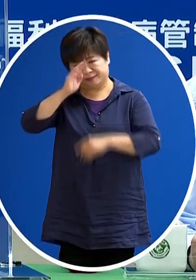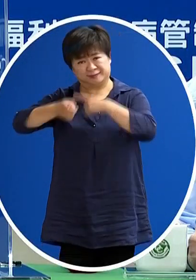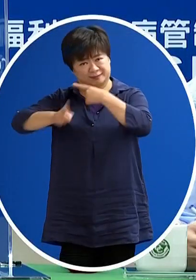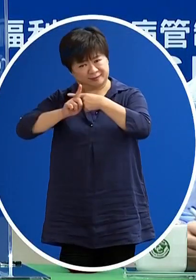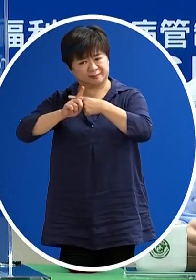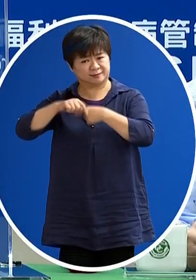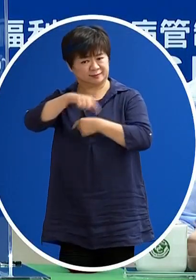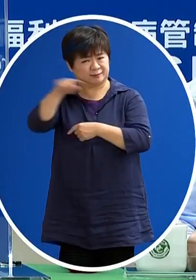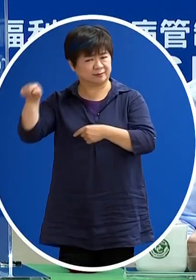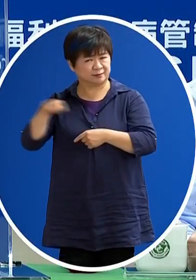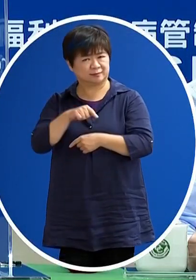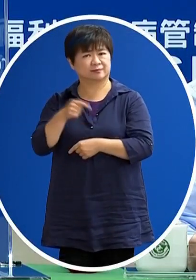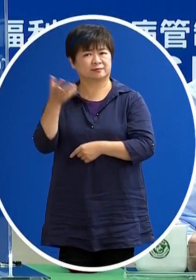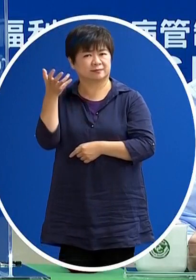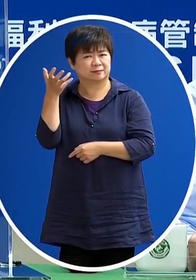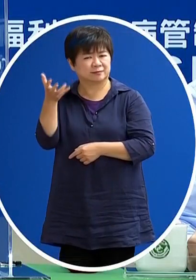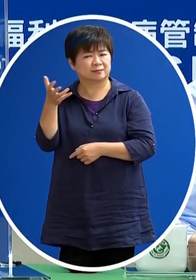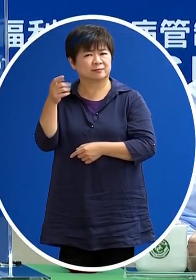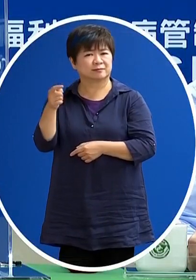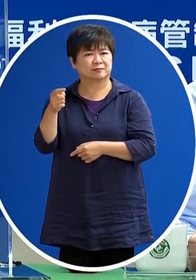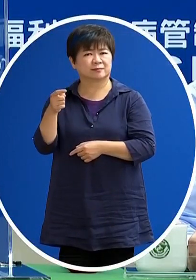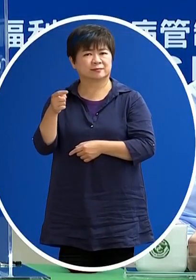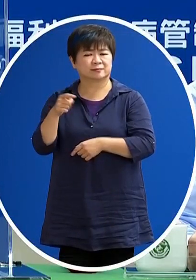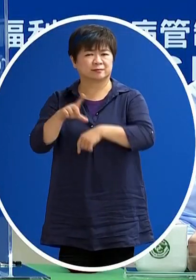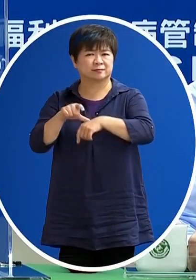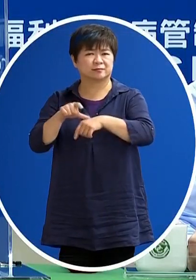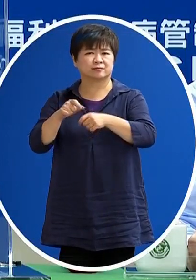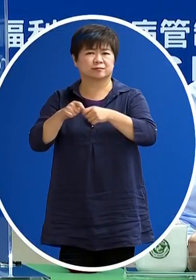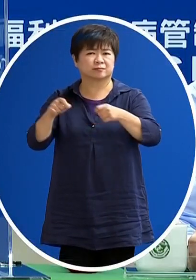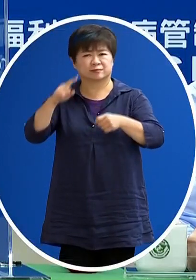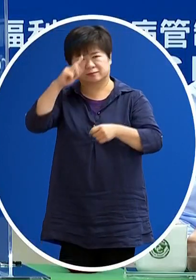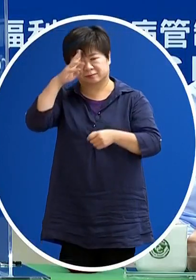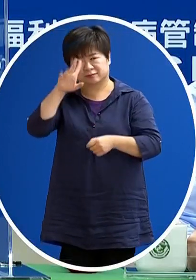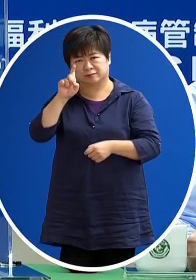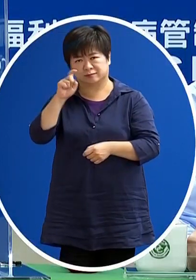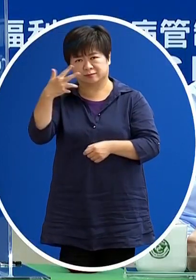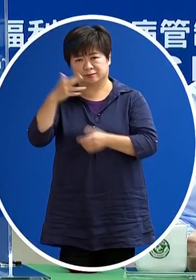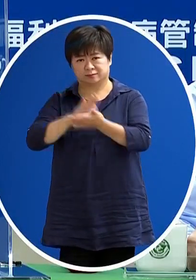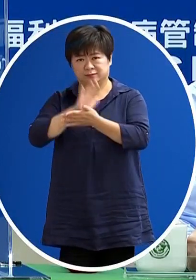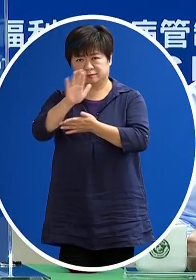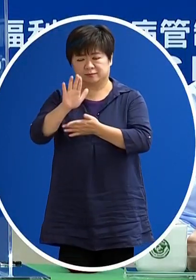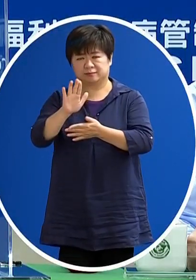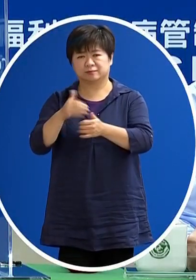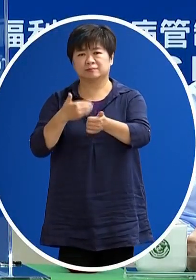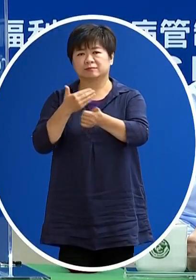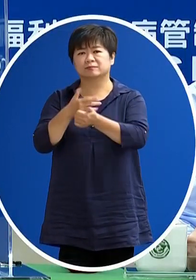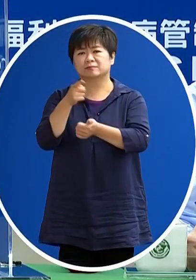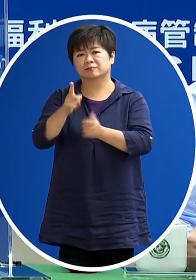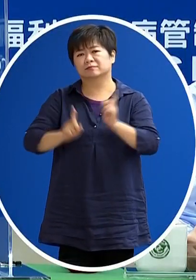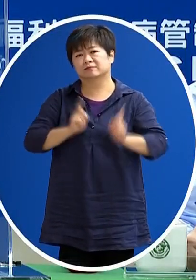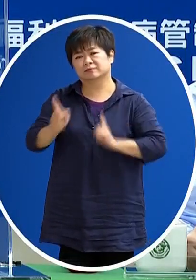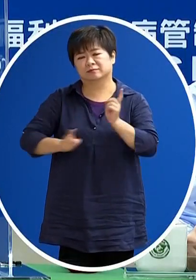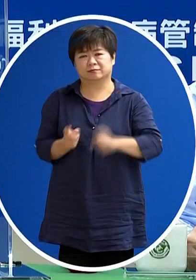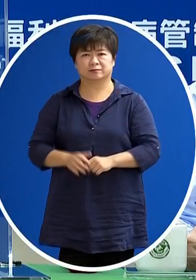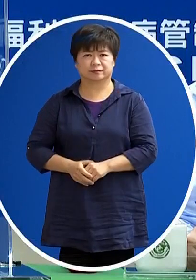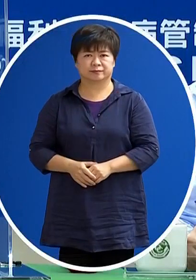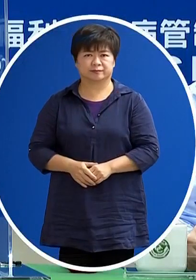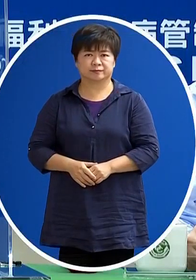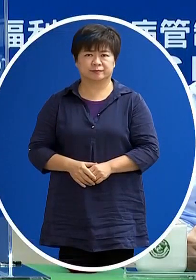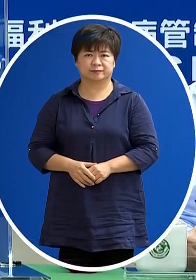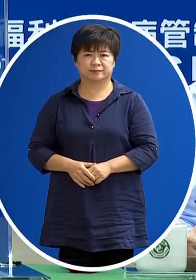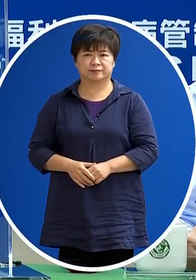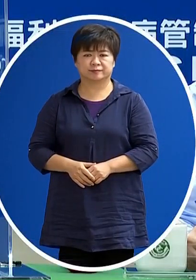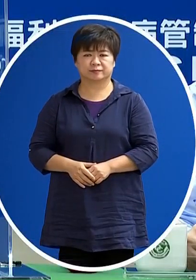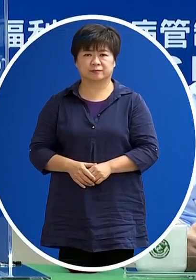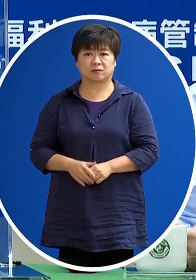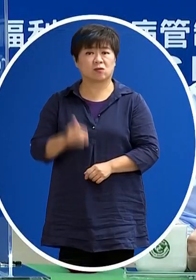那大部分都会过了，都会超过十八天才会解隔，也是这样的一个情况。那但是在就